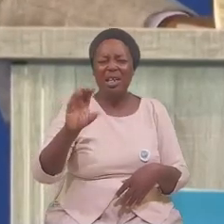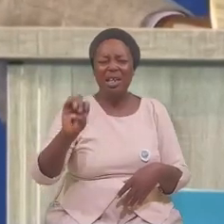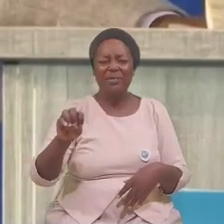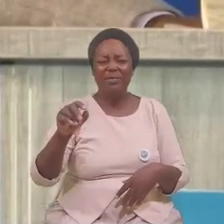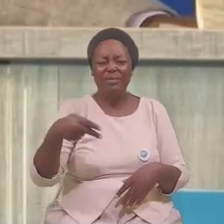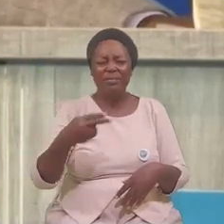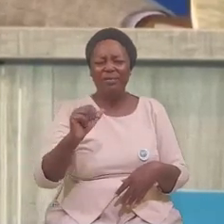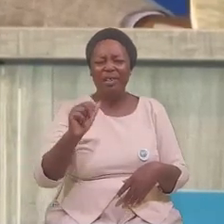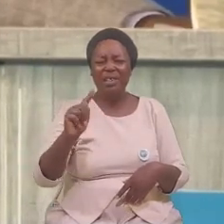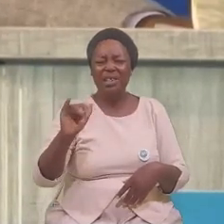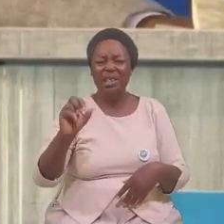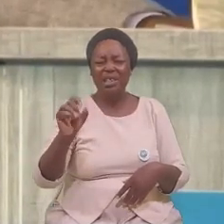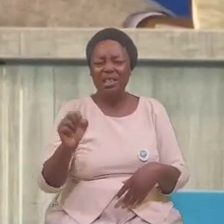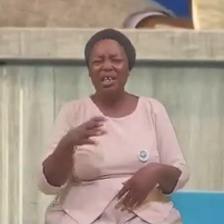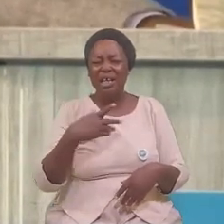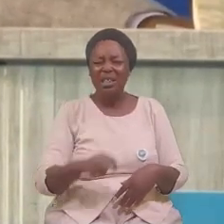l'hémorroïde,